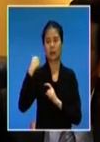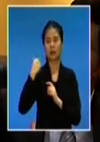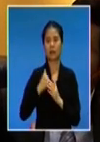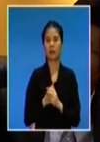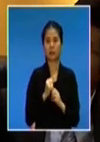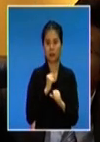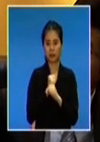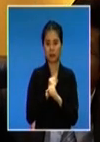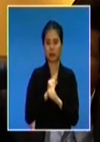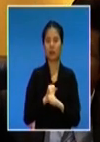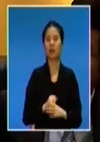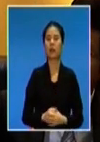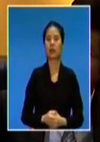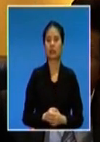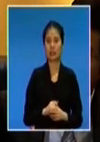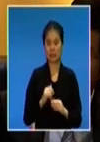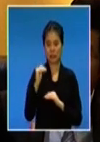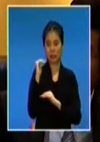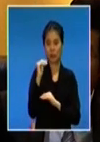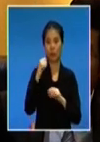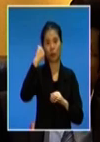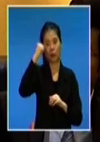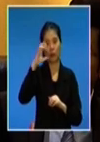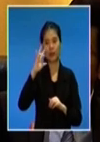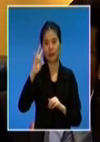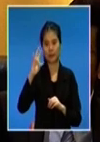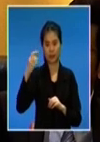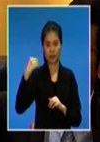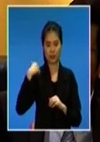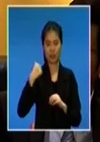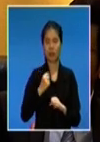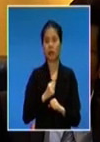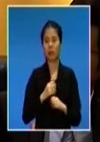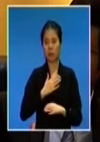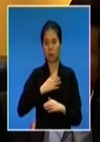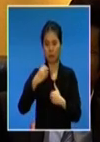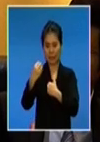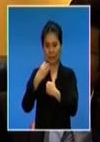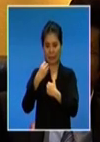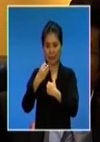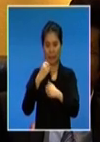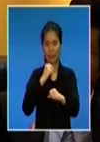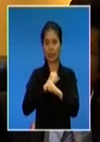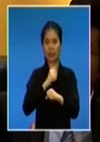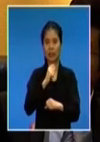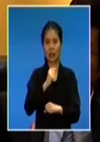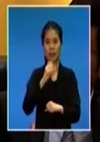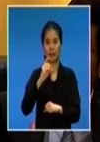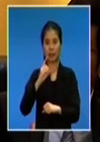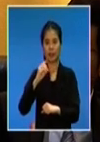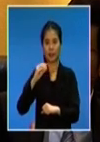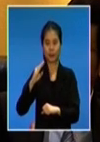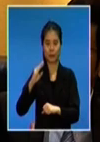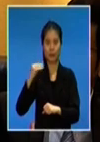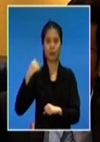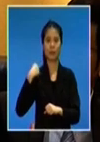มันเป็นแค่7วันแต่มันมีประเด็นอยู่ตรงที่ว่าผมได้รับคำแนะนำจากมิสเตอร์ลอสที่เราทำ ADB ของอาเซียนเนี่ยว่